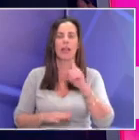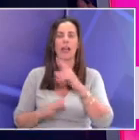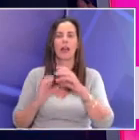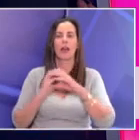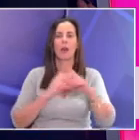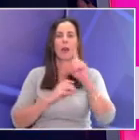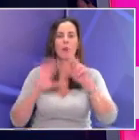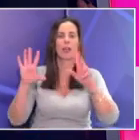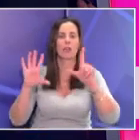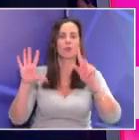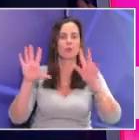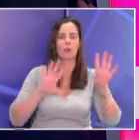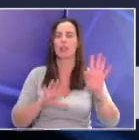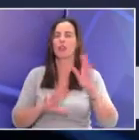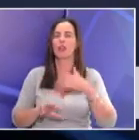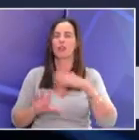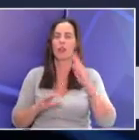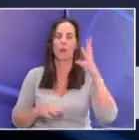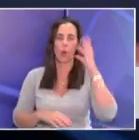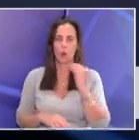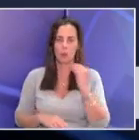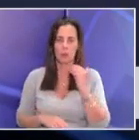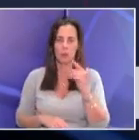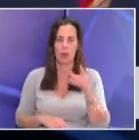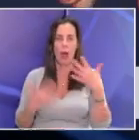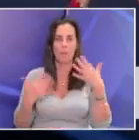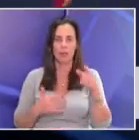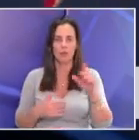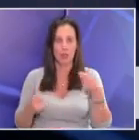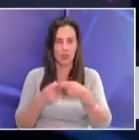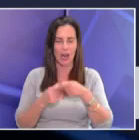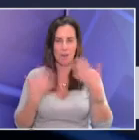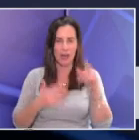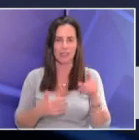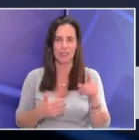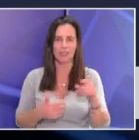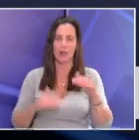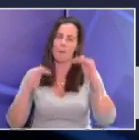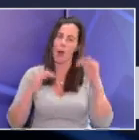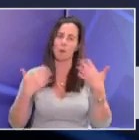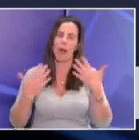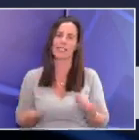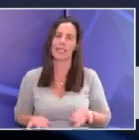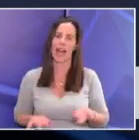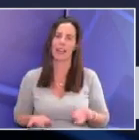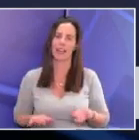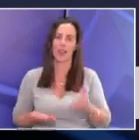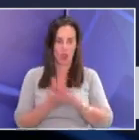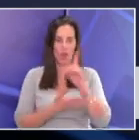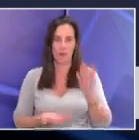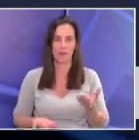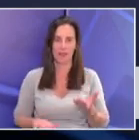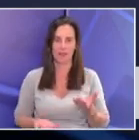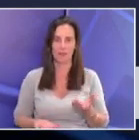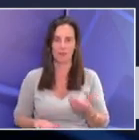189, קו 25, קו זה, אני נורא מרוצה. המזגן, אם יש לך קשרים שם, שיחליש אותי פה את המזגן בחיית נובמבר, כאילו.